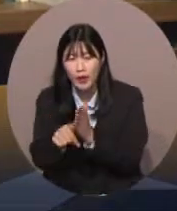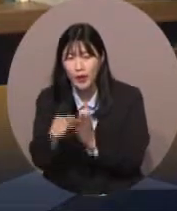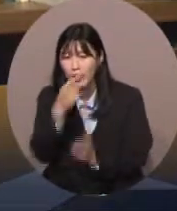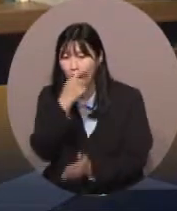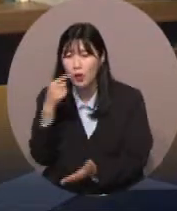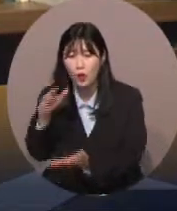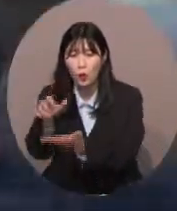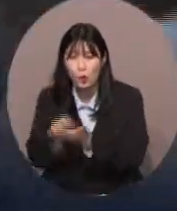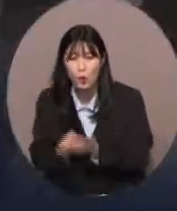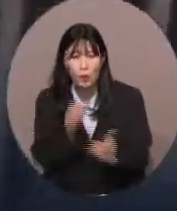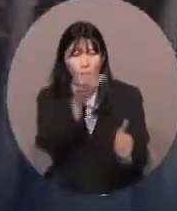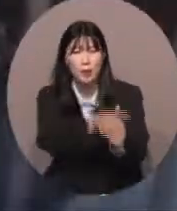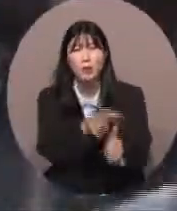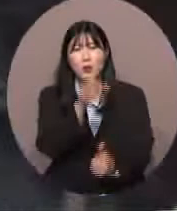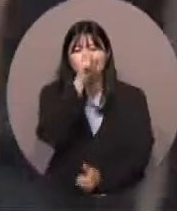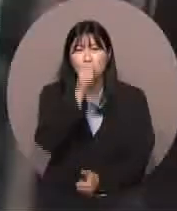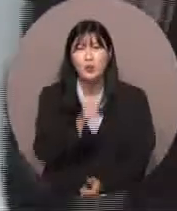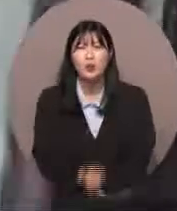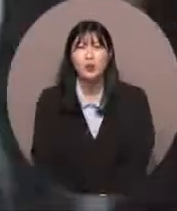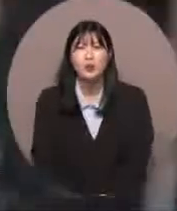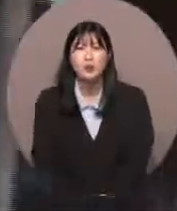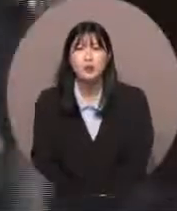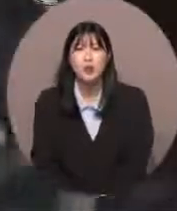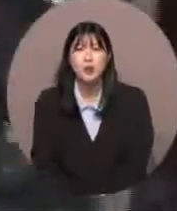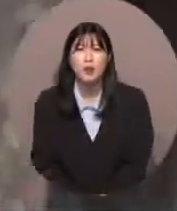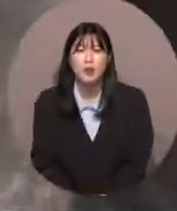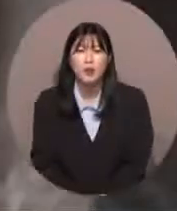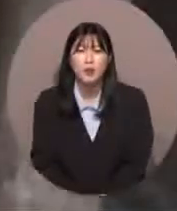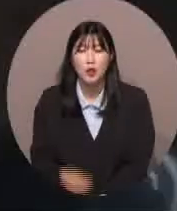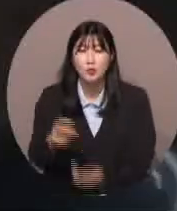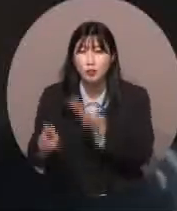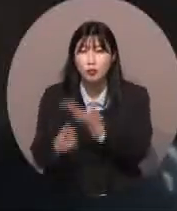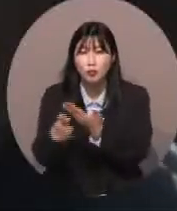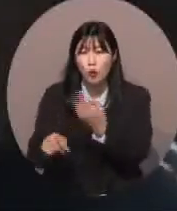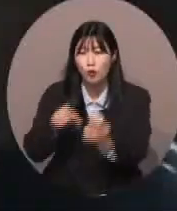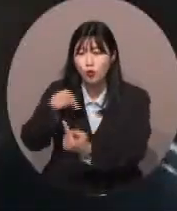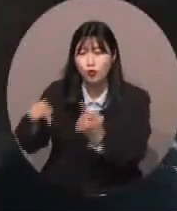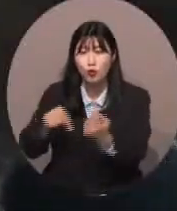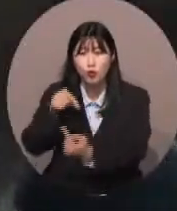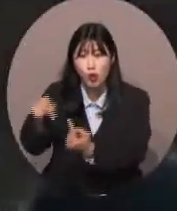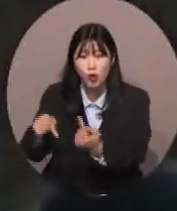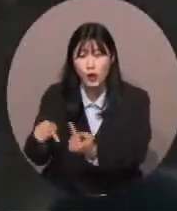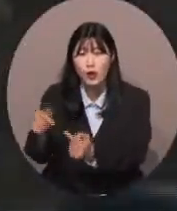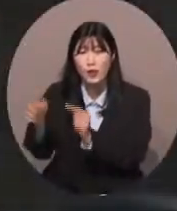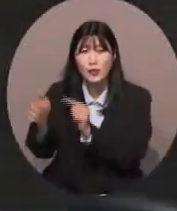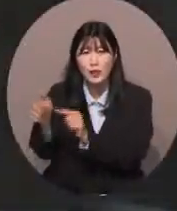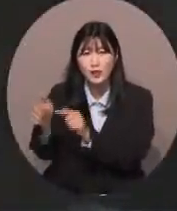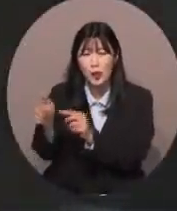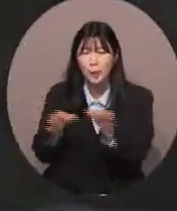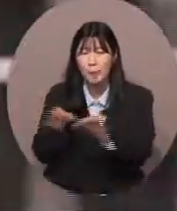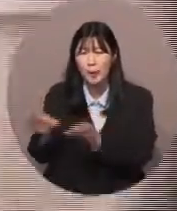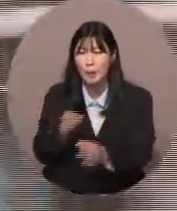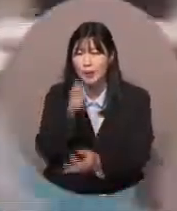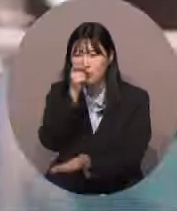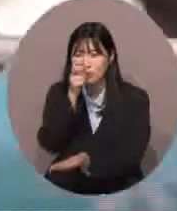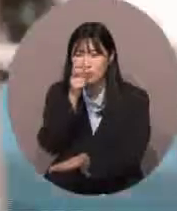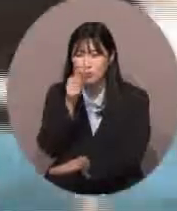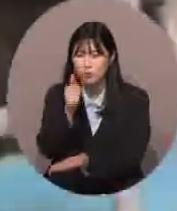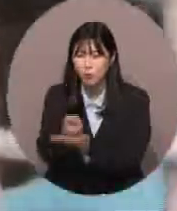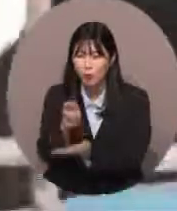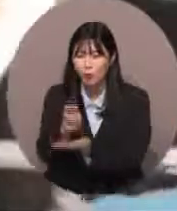증거 확보라든지. 경찰은 무허가로 개를 사육하고 판매한 농장주를 동물생산업과